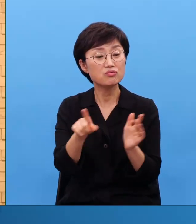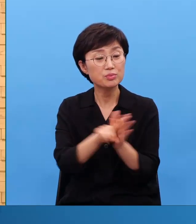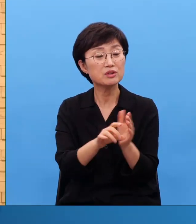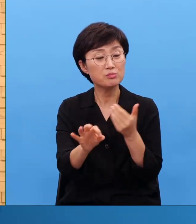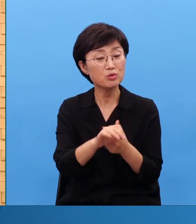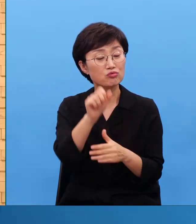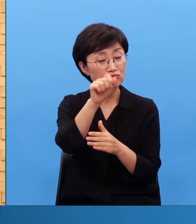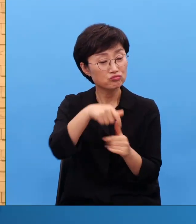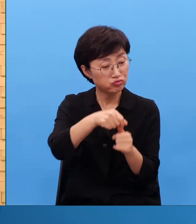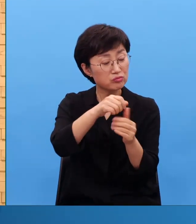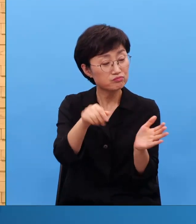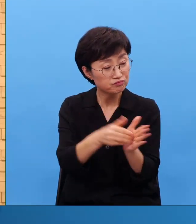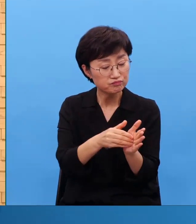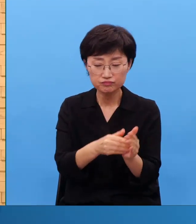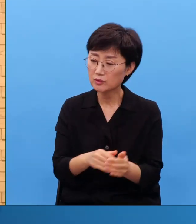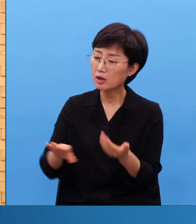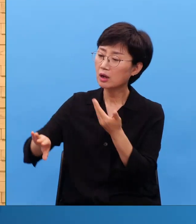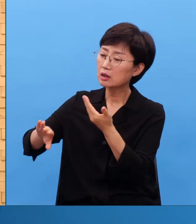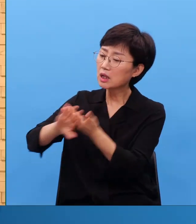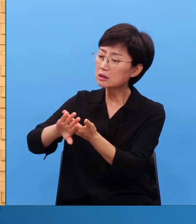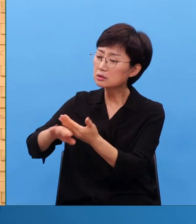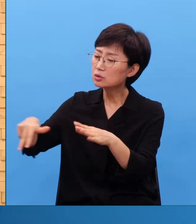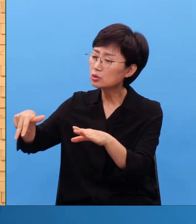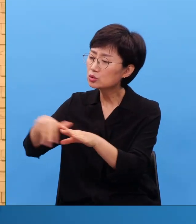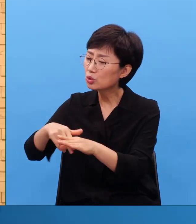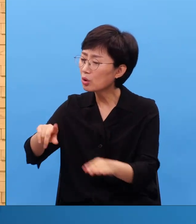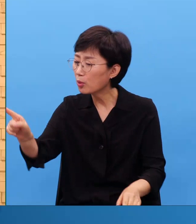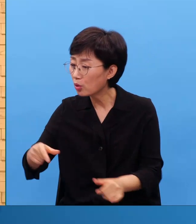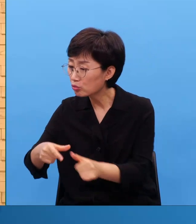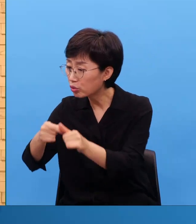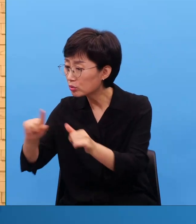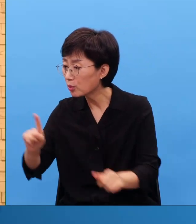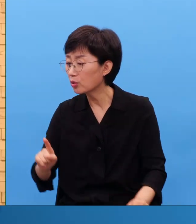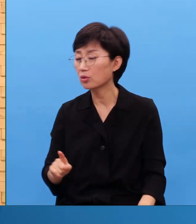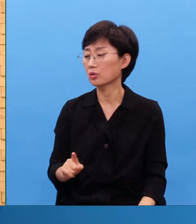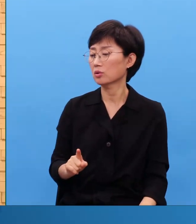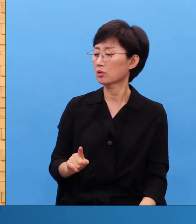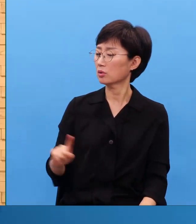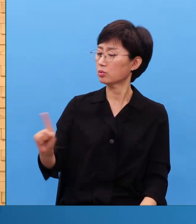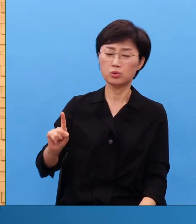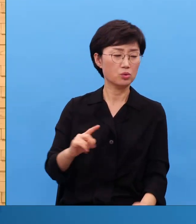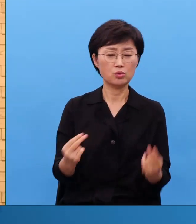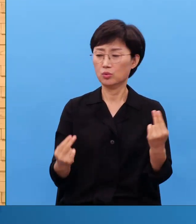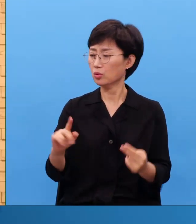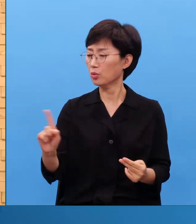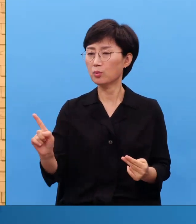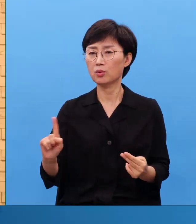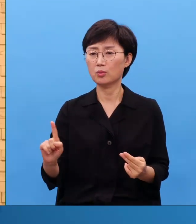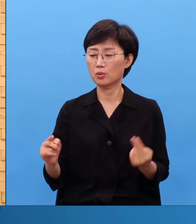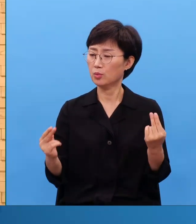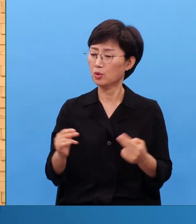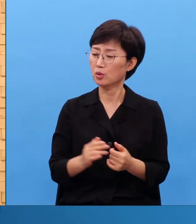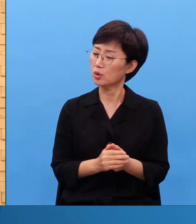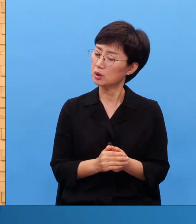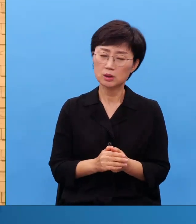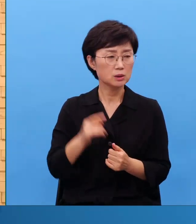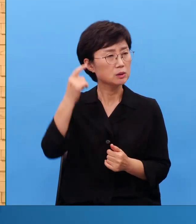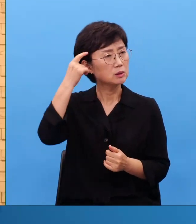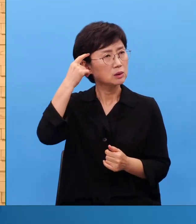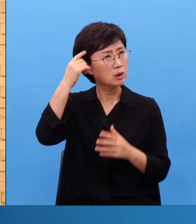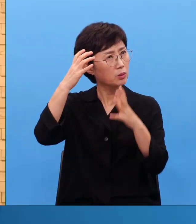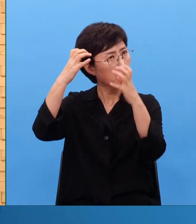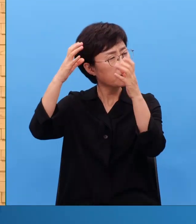종교는 뭔데? And then even while attending, I said, okay, well, if you receive salvation believing in Jesus, but how about other religions then? 그러니까 오만 잡생각이 되고 하나님